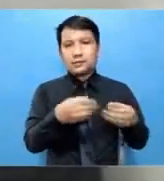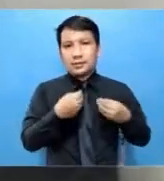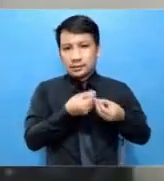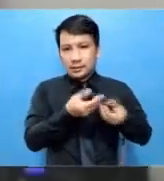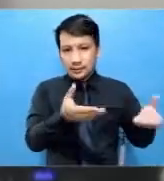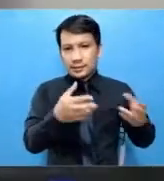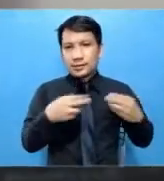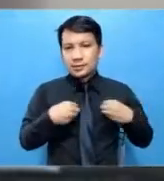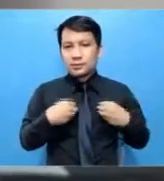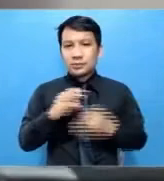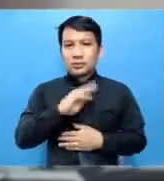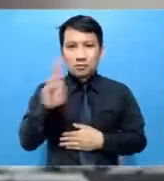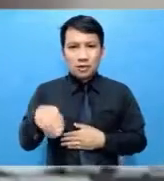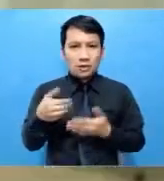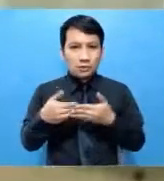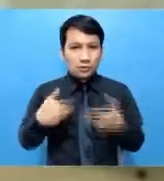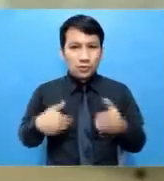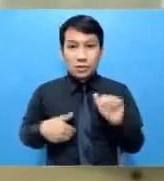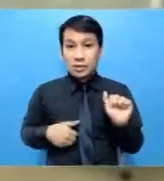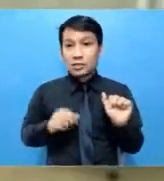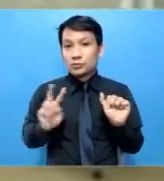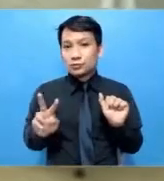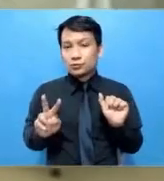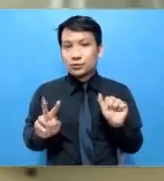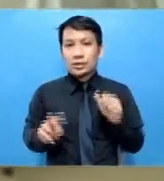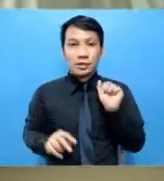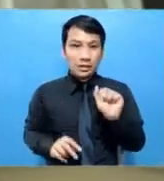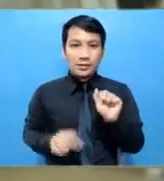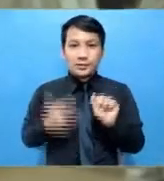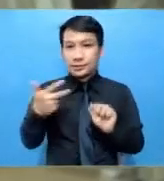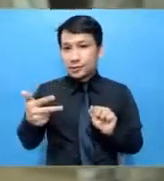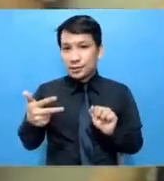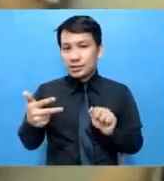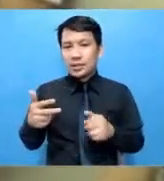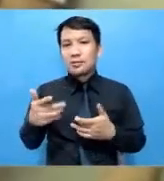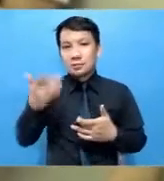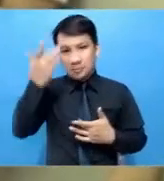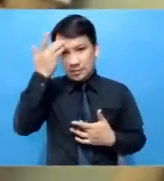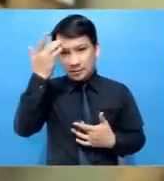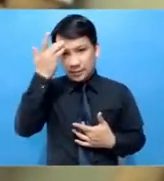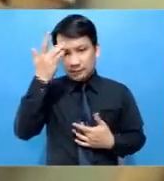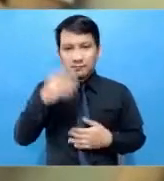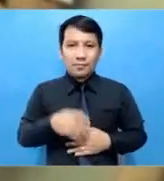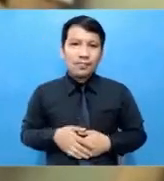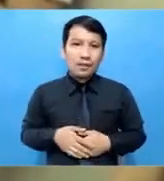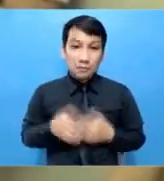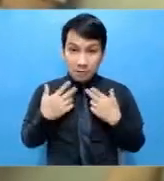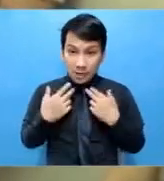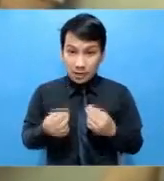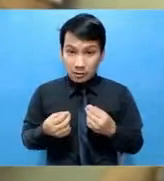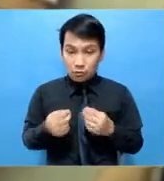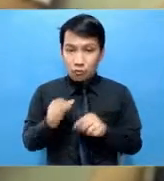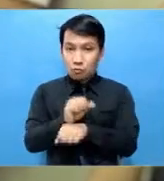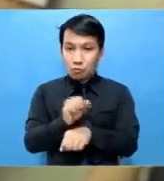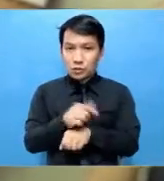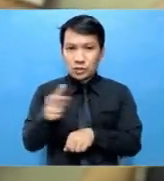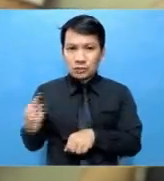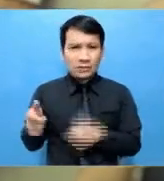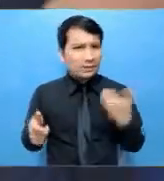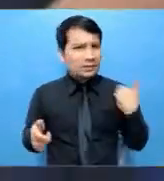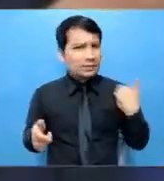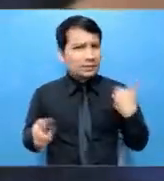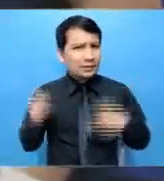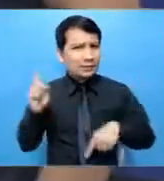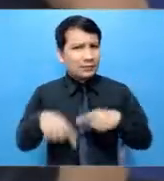A2 category o senior citizens at A3 o mga may karamdaman. May mga health worker pa raw sa lungsod na di pa